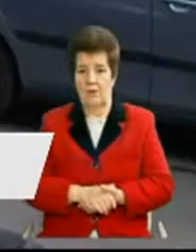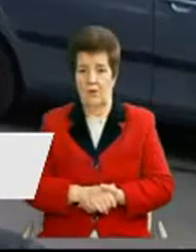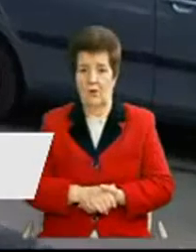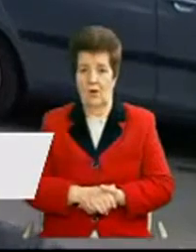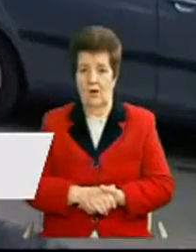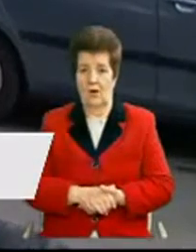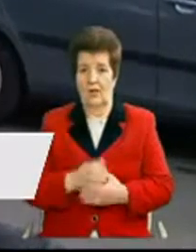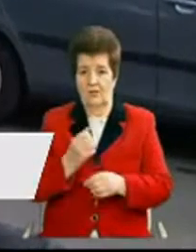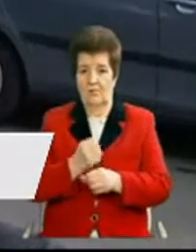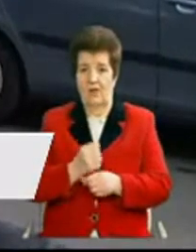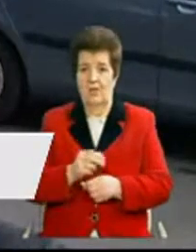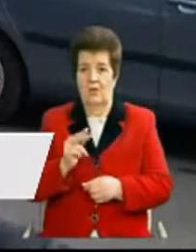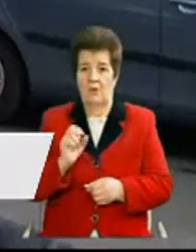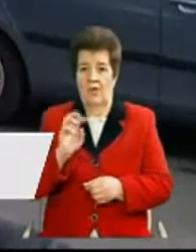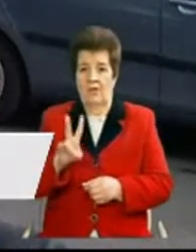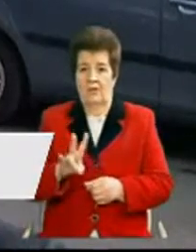tot se face prin